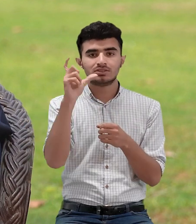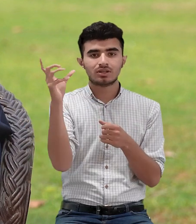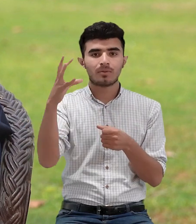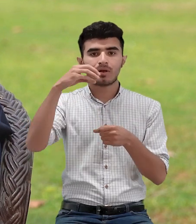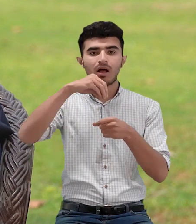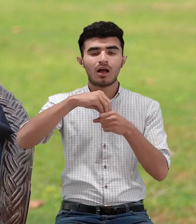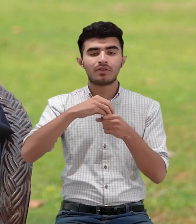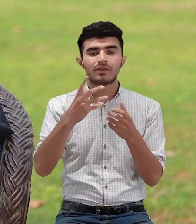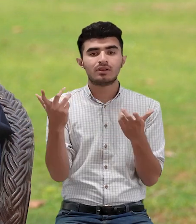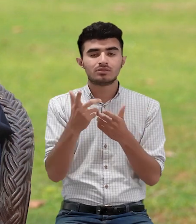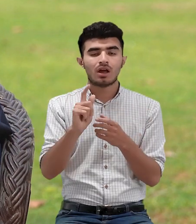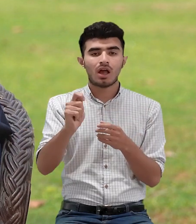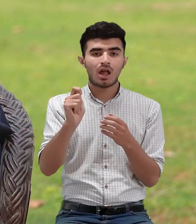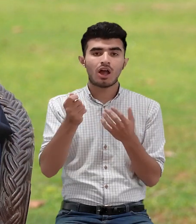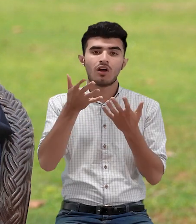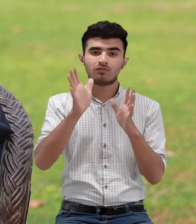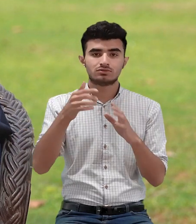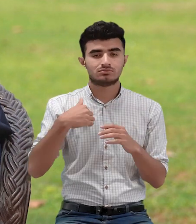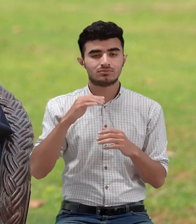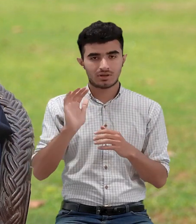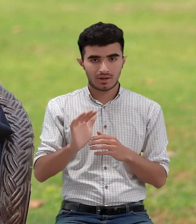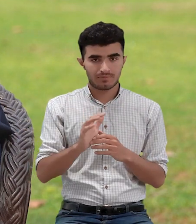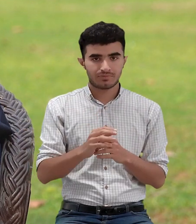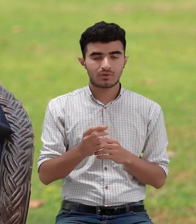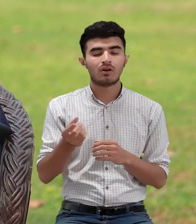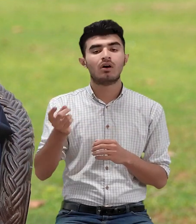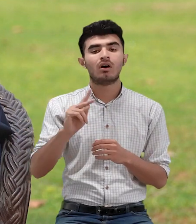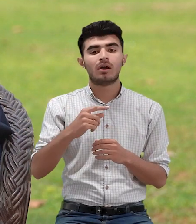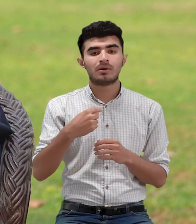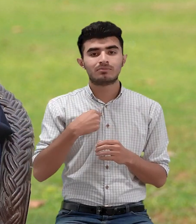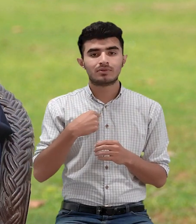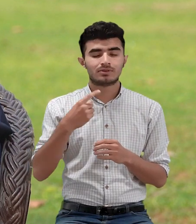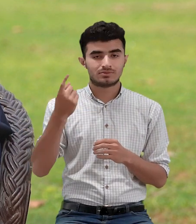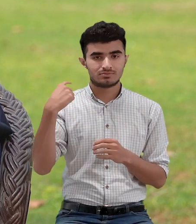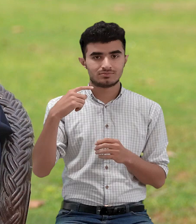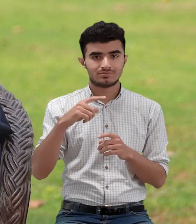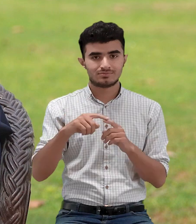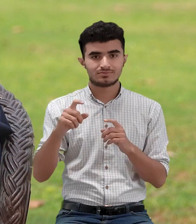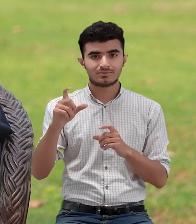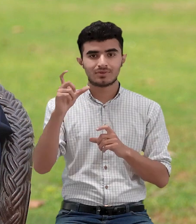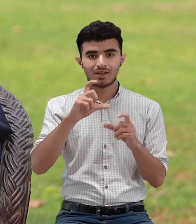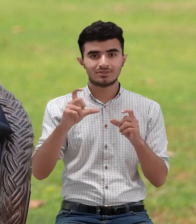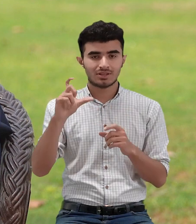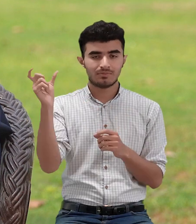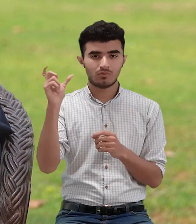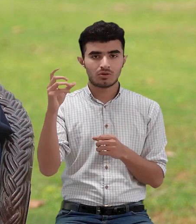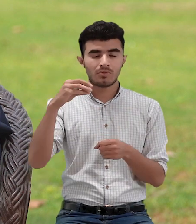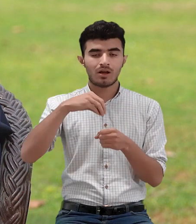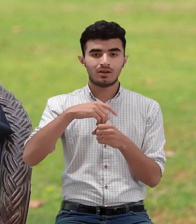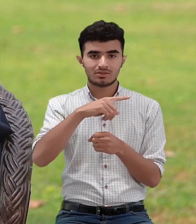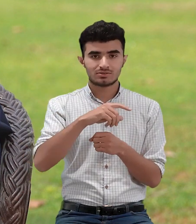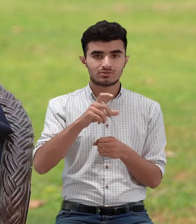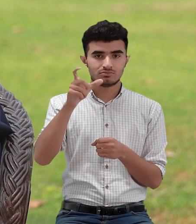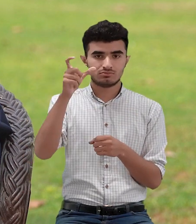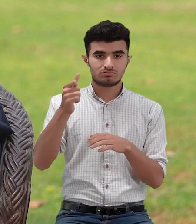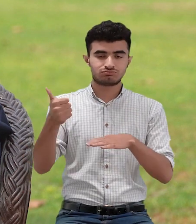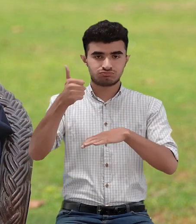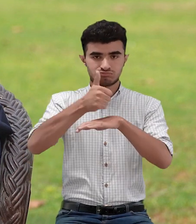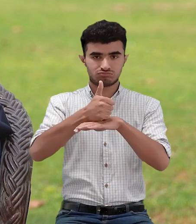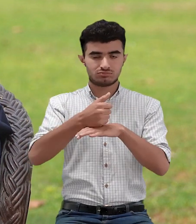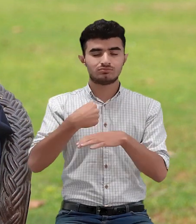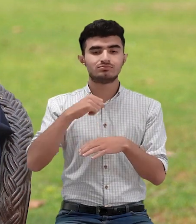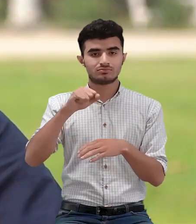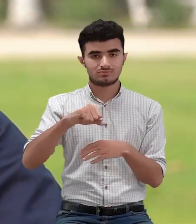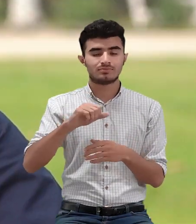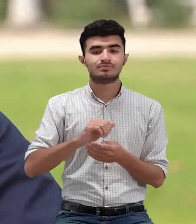अंदर, उस पे मैंने काम किया है। और जावेद अहमद साहिब गामदी का बनाया हुआ इदारा जो है अल-मौरिद, उसको चेयर करता